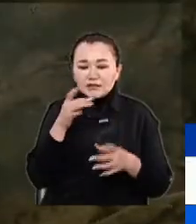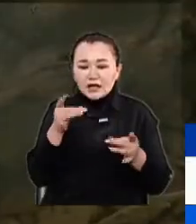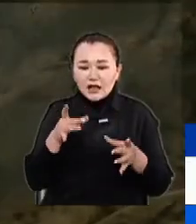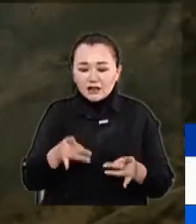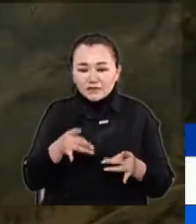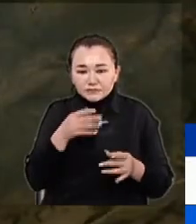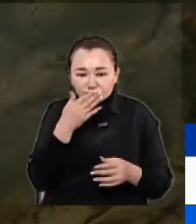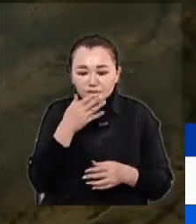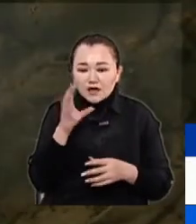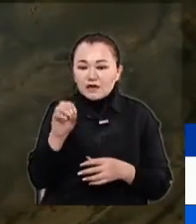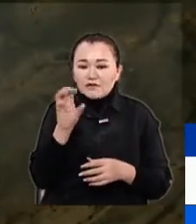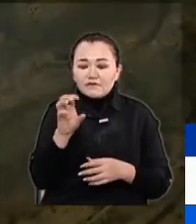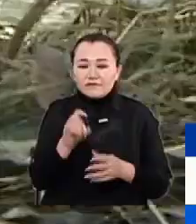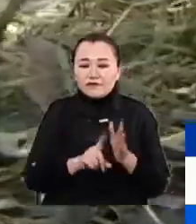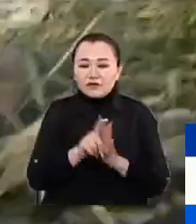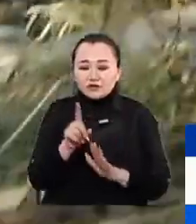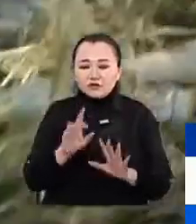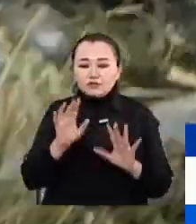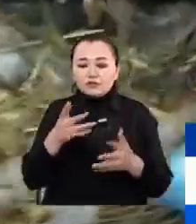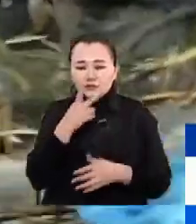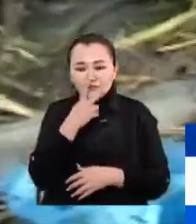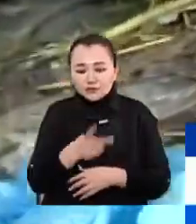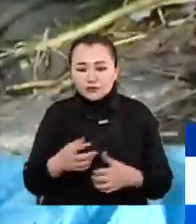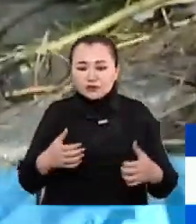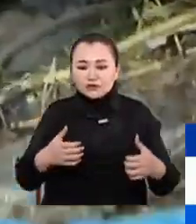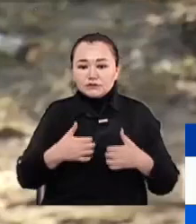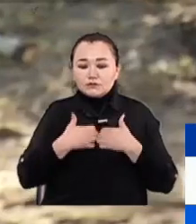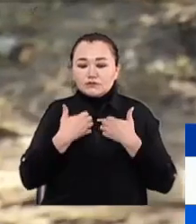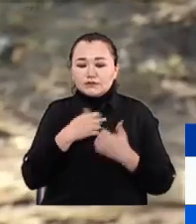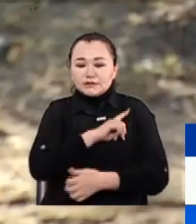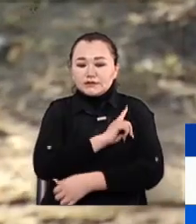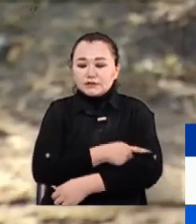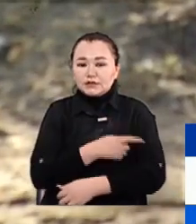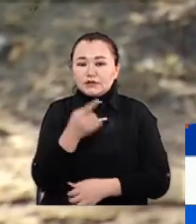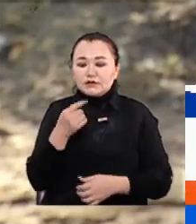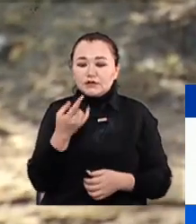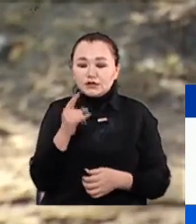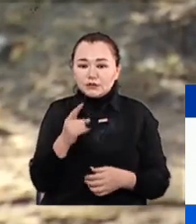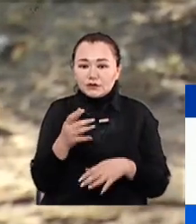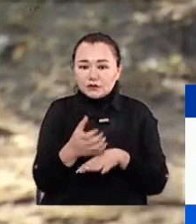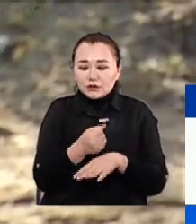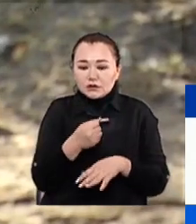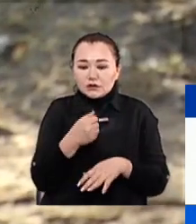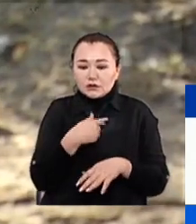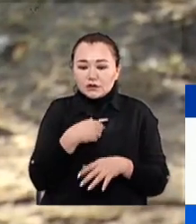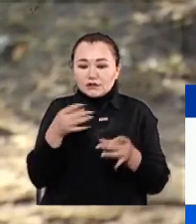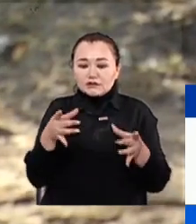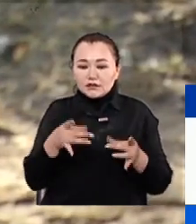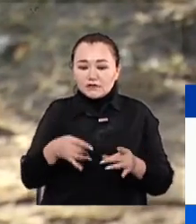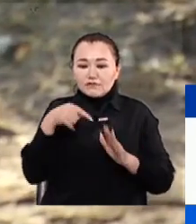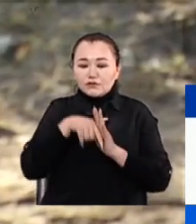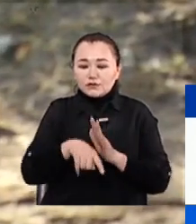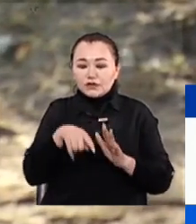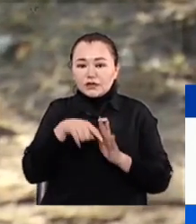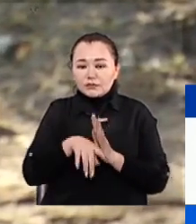пакетке жақындап үре бастапты. Болған жағдайды көріп әбден шошып қалған. Сәбиді тауып алған кезде целлофанның ішінде